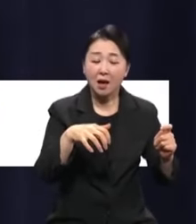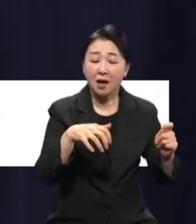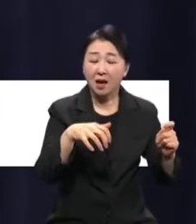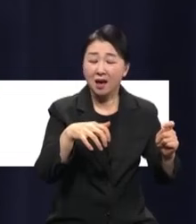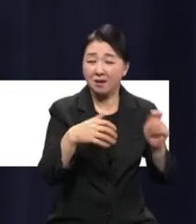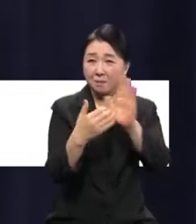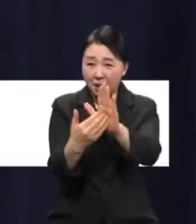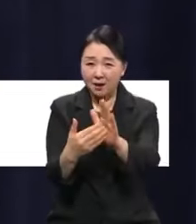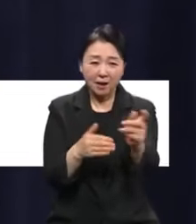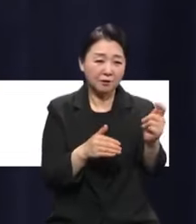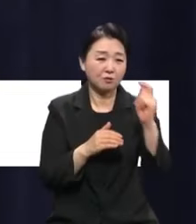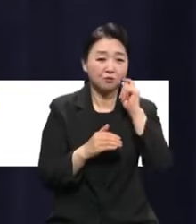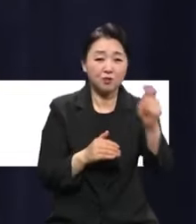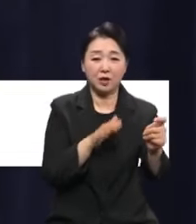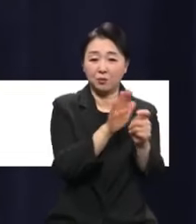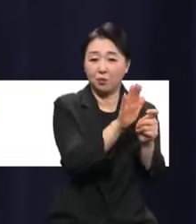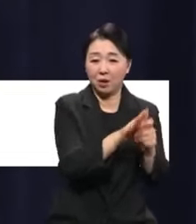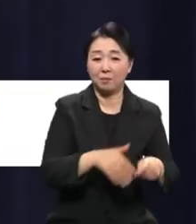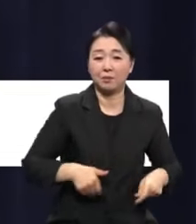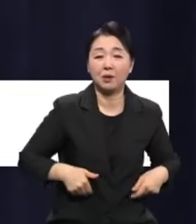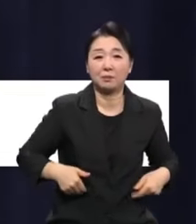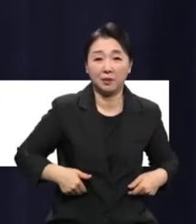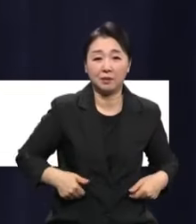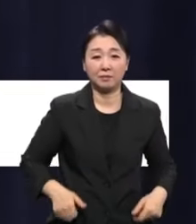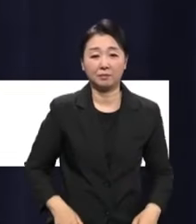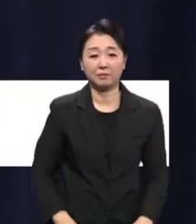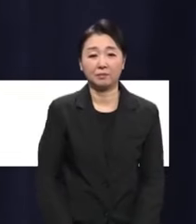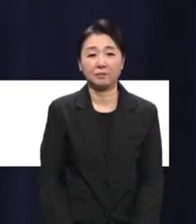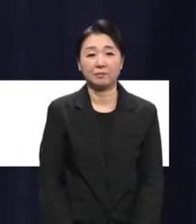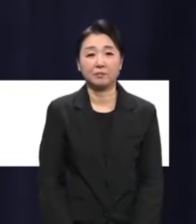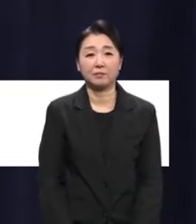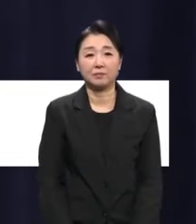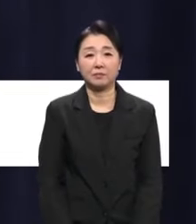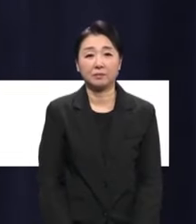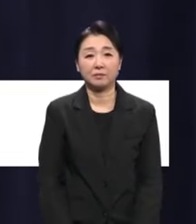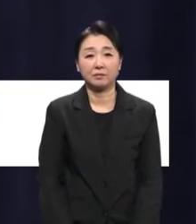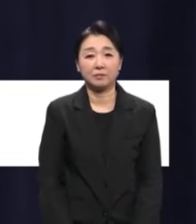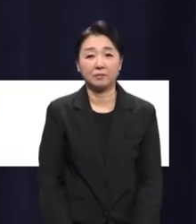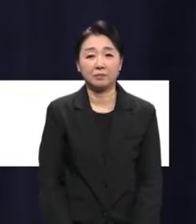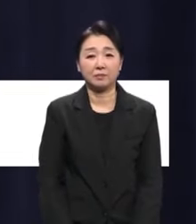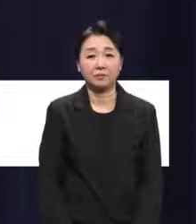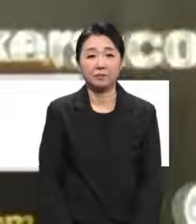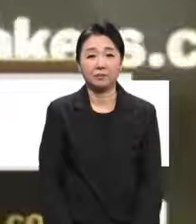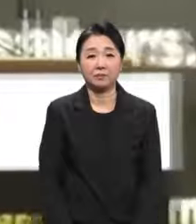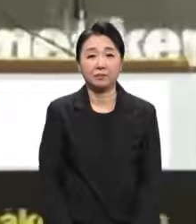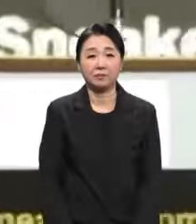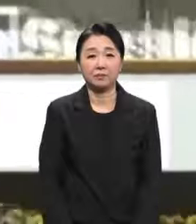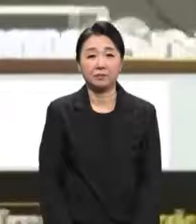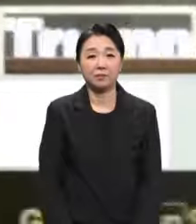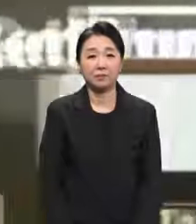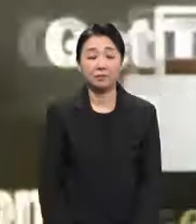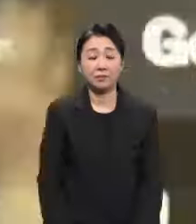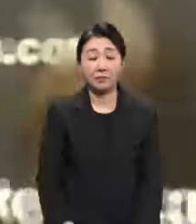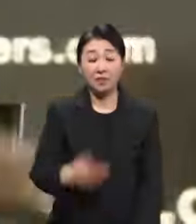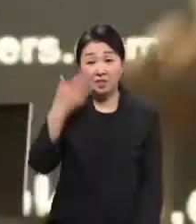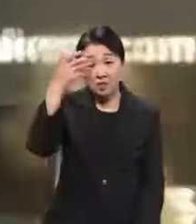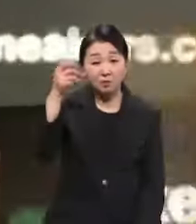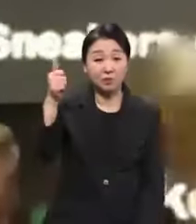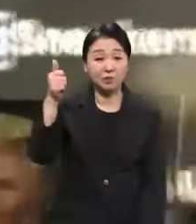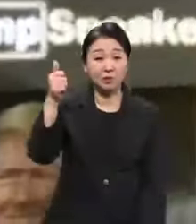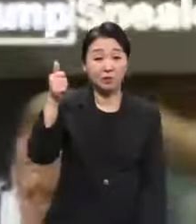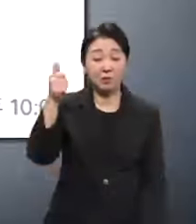to give Ukraine the help they need to fend off Putin's evil aggressions. 한편 트럼프 전